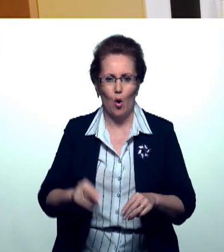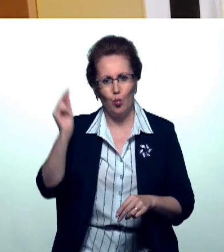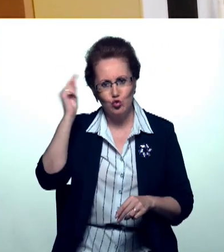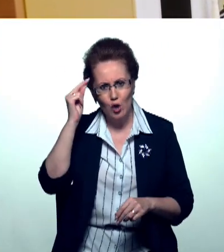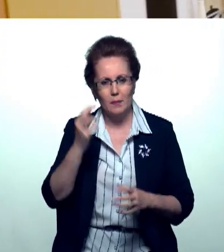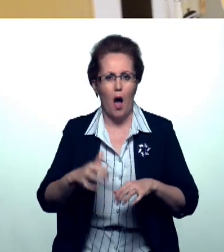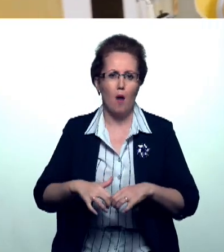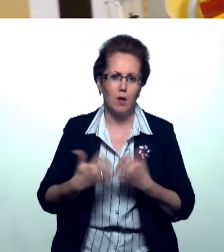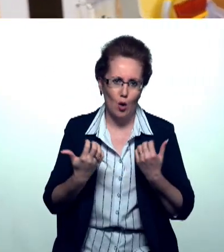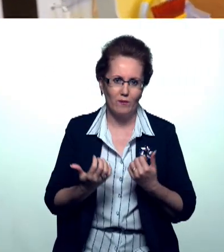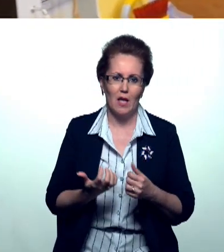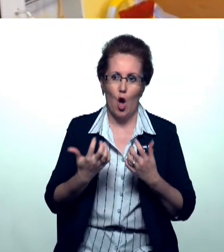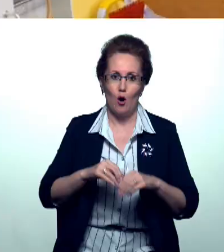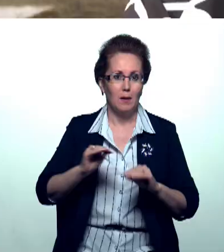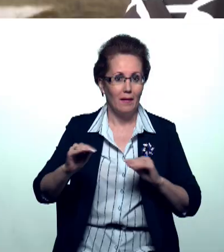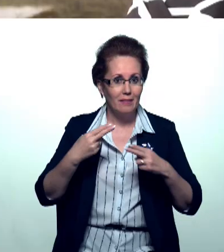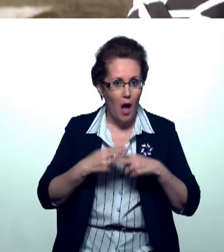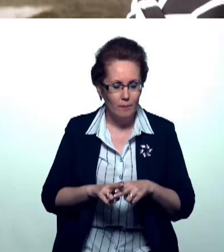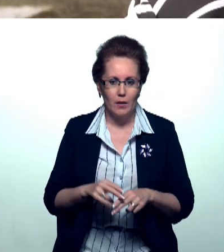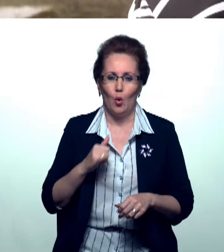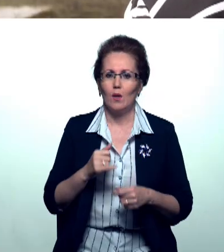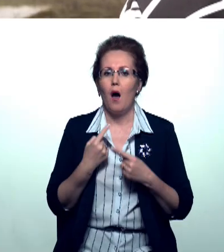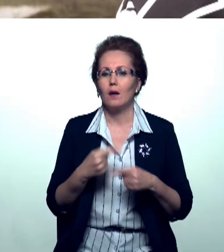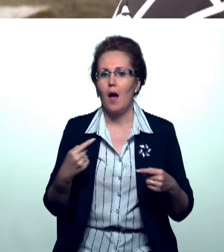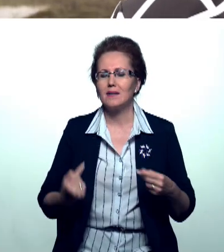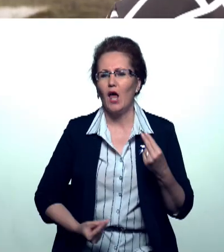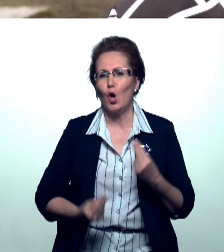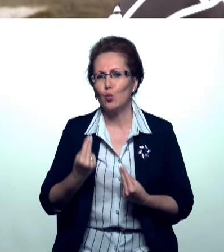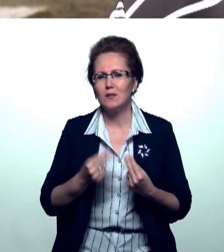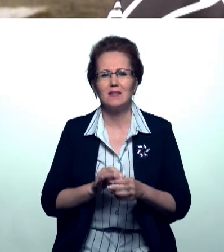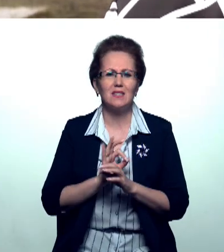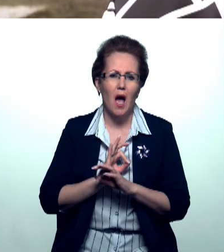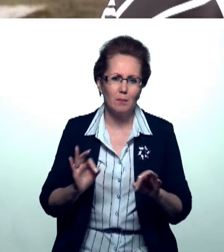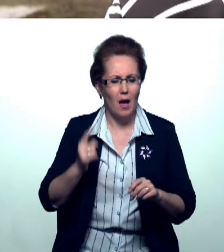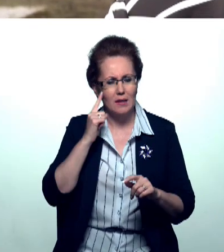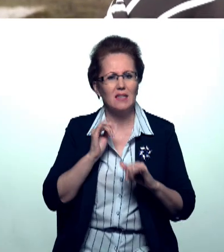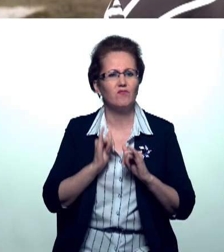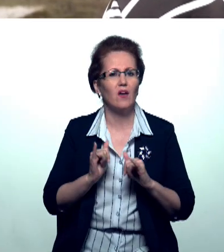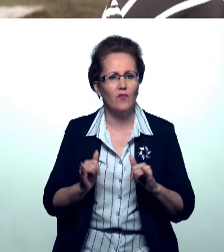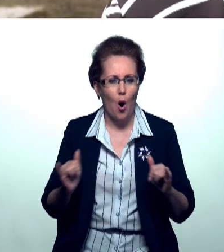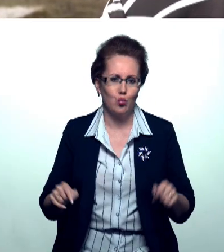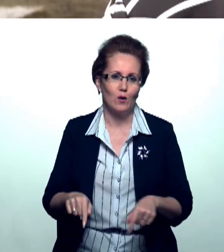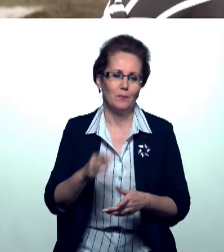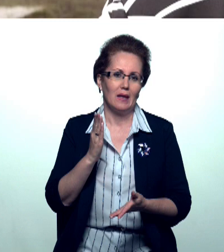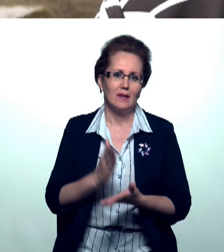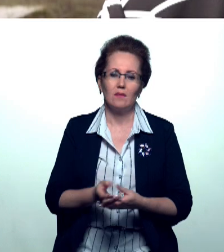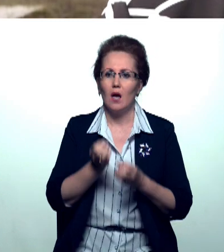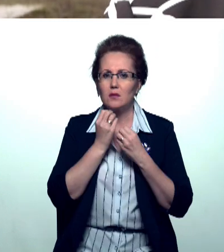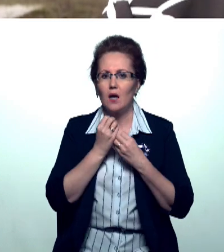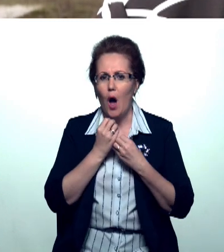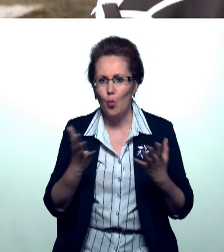для робототехники. У нас масса разных игрушек замечательных, развивающих. Есть